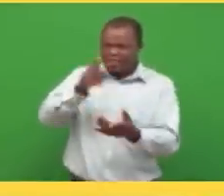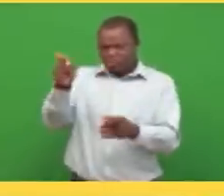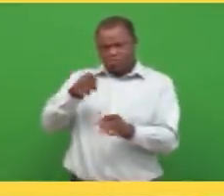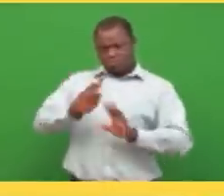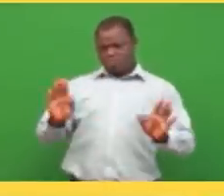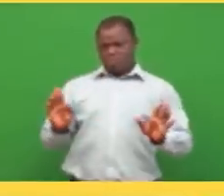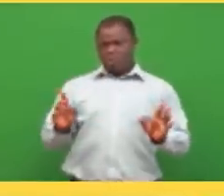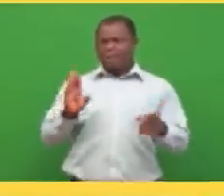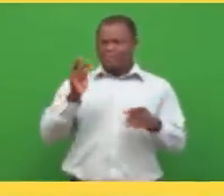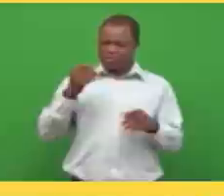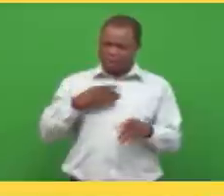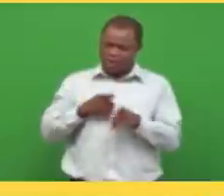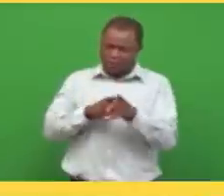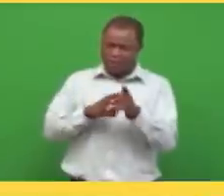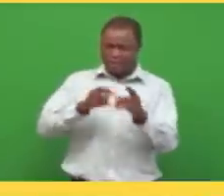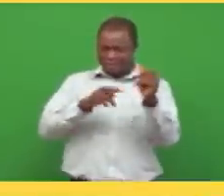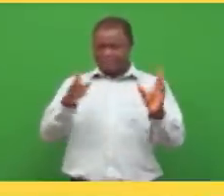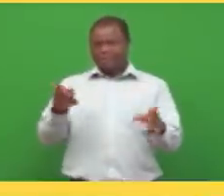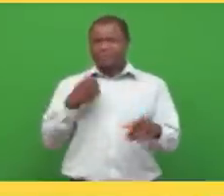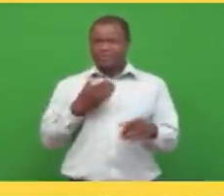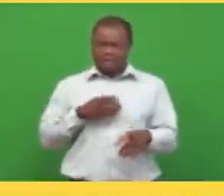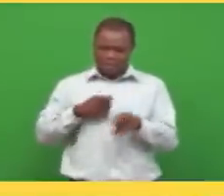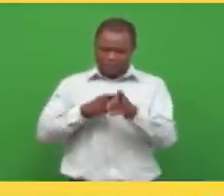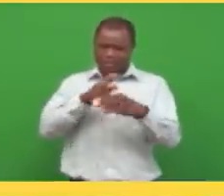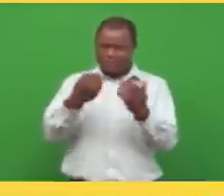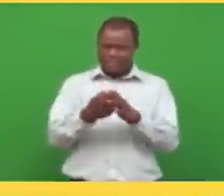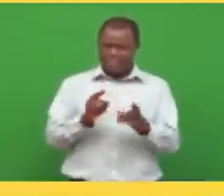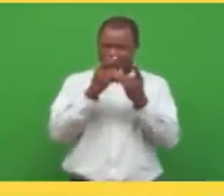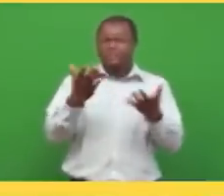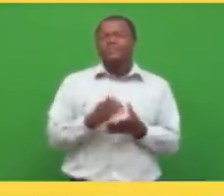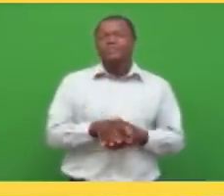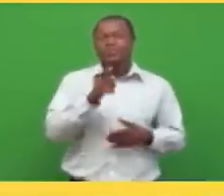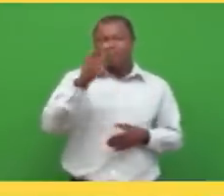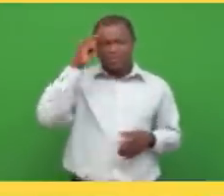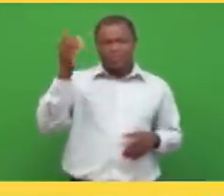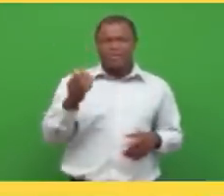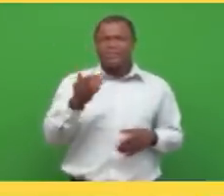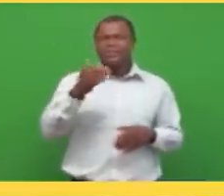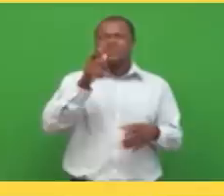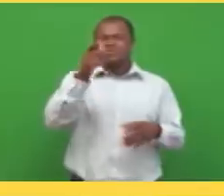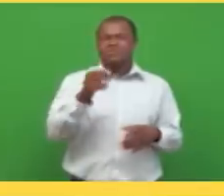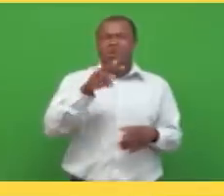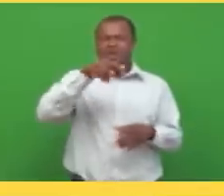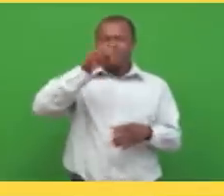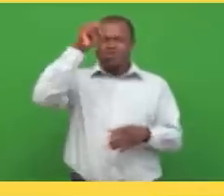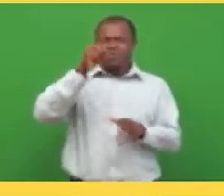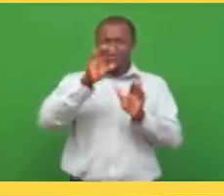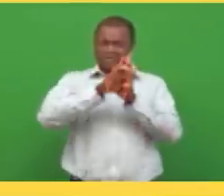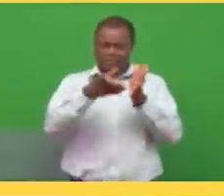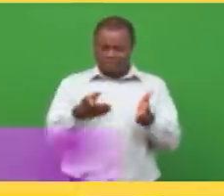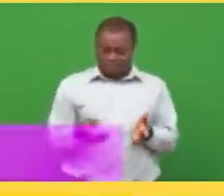kana kuti zvinoenda neushamwari wenyu? Ngatirambei tiri munyaya tichinzwa kuti zvinofamba sei. Tombouya kuna Delight kunyika itsva uku. Senyika